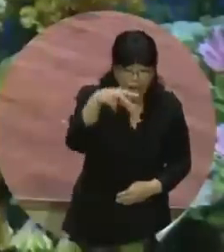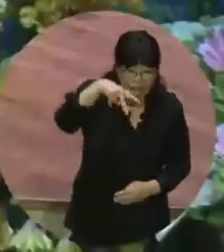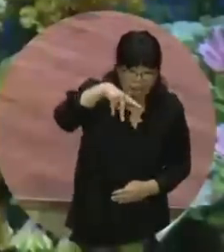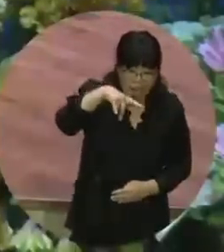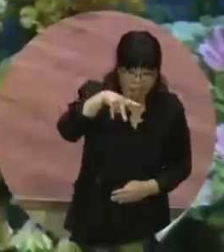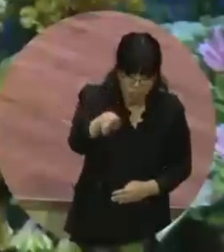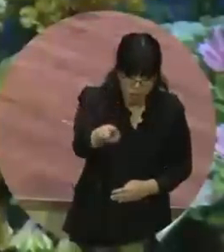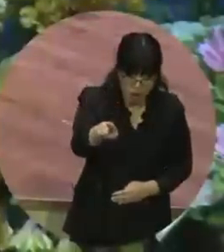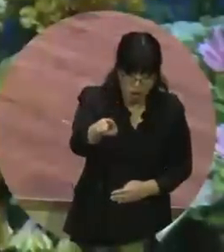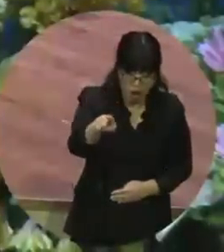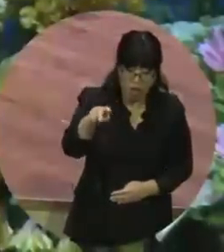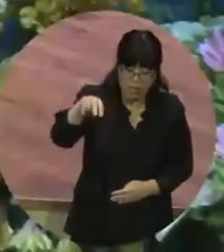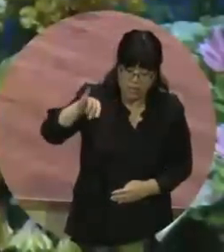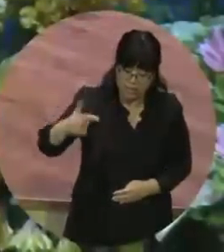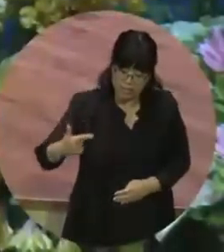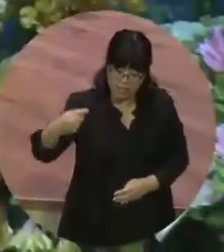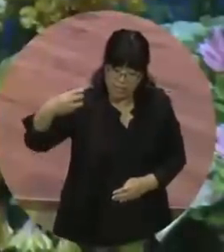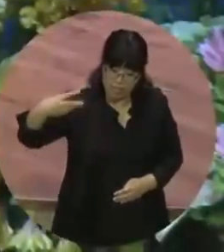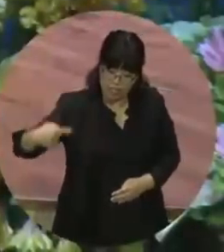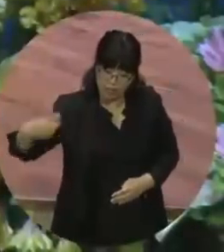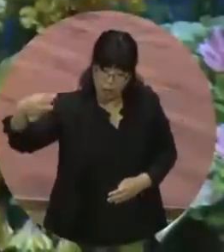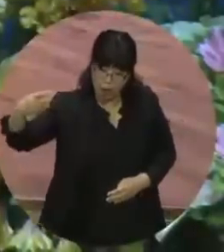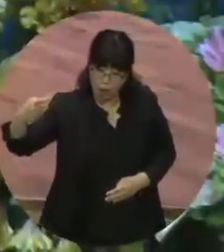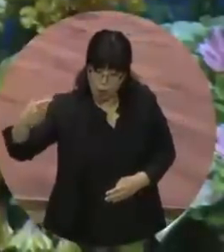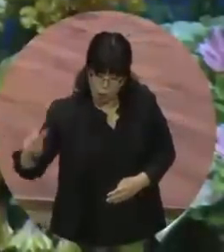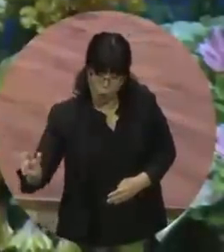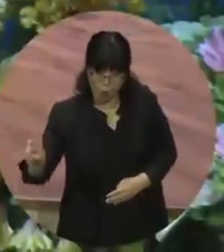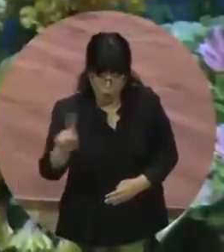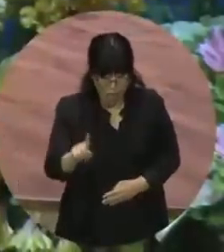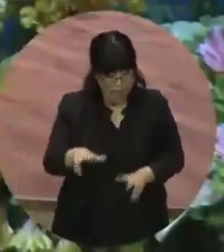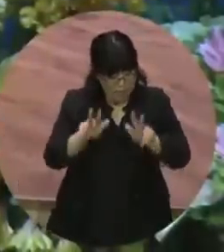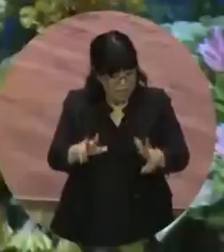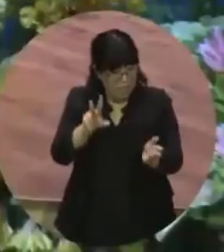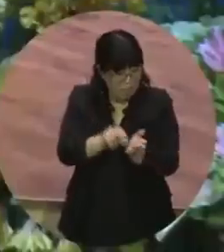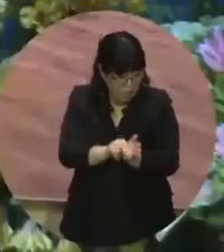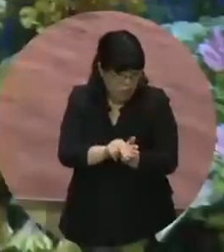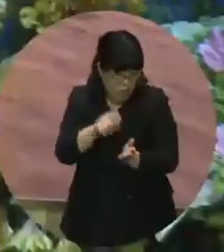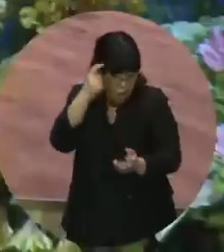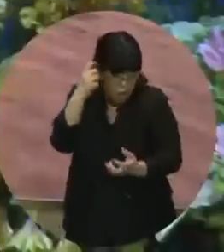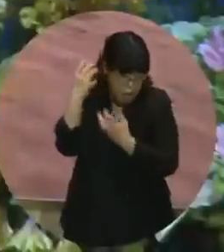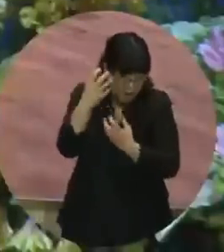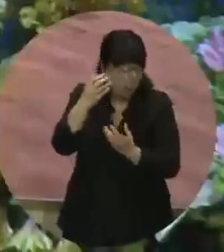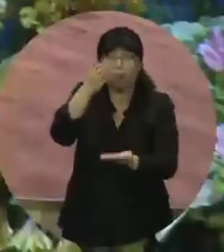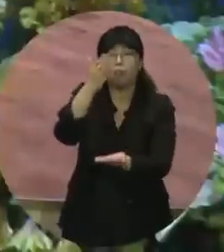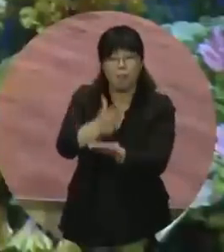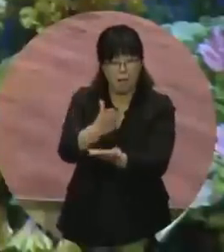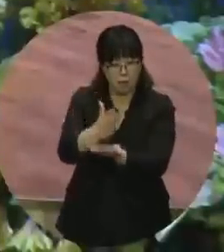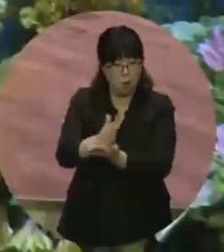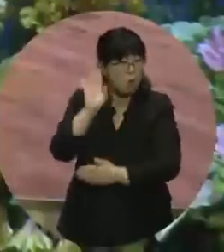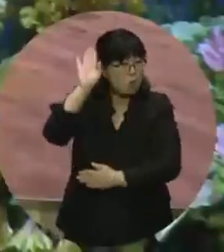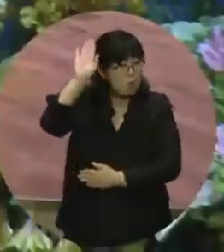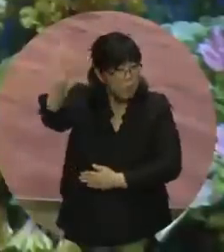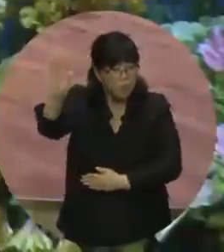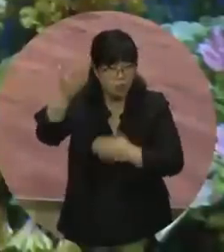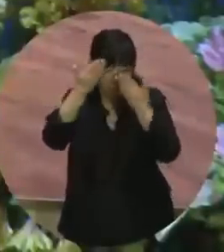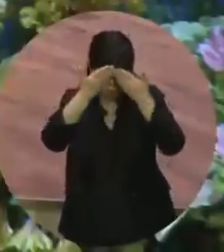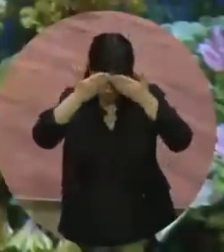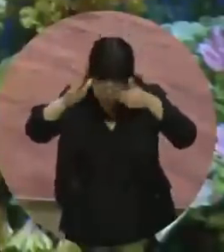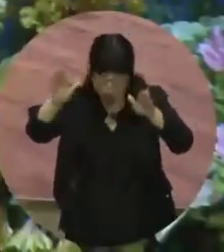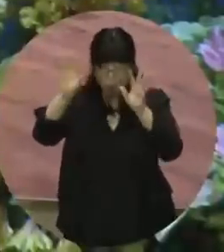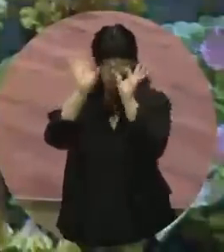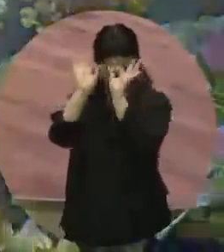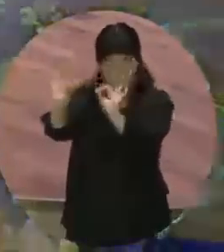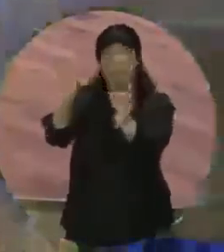빠져나와서 멋진 인생 작품 만드시기를 주님으로 축복합니다. 두 번째로 깨야 할 인본주의적 삶이에요. 자,